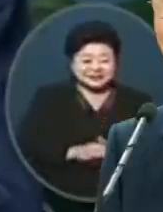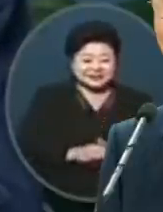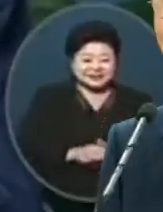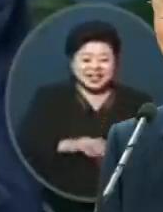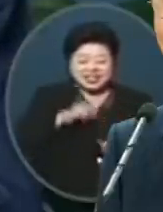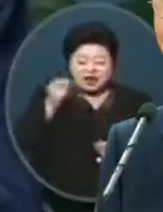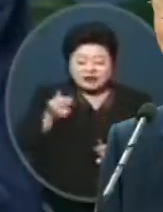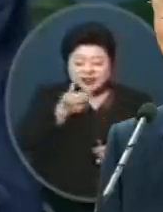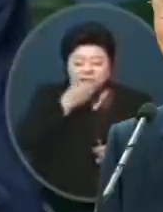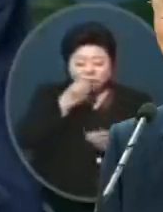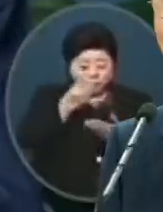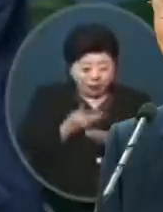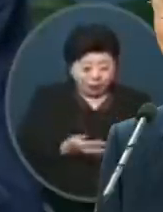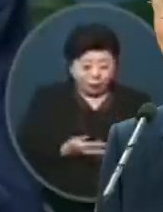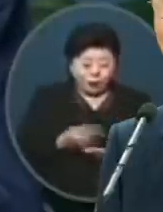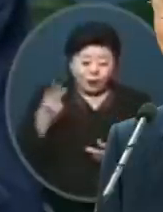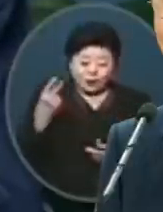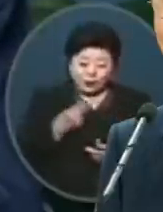영생의 복은 말로 다 알 수 없고